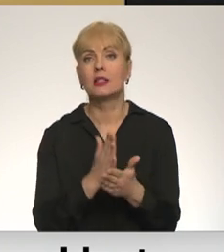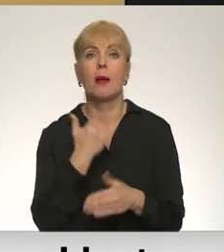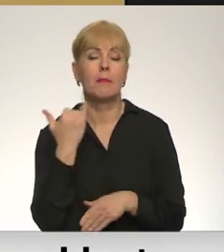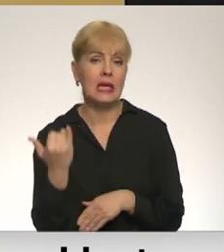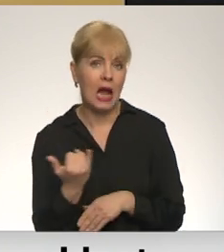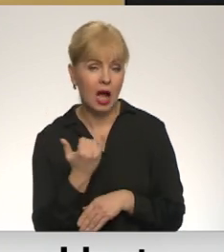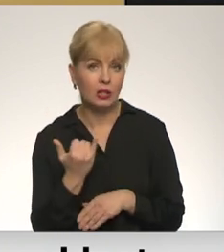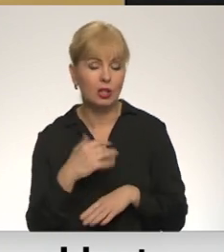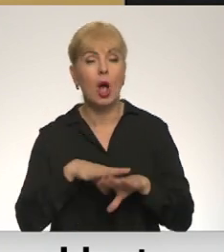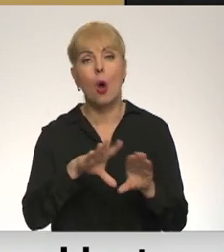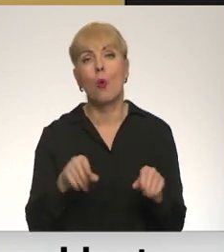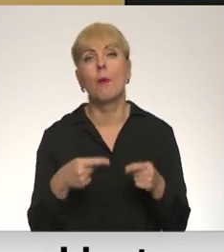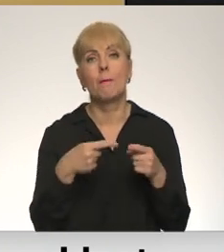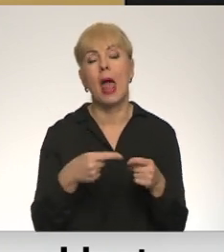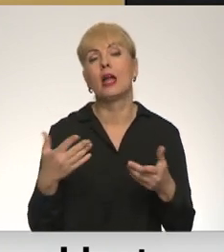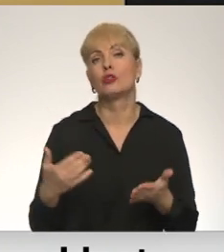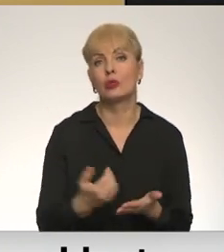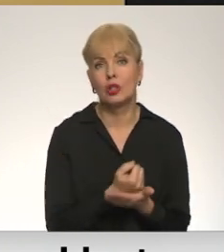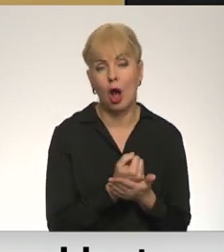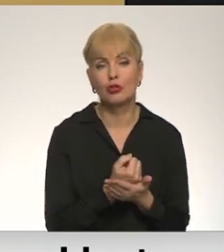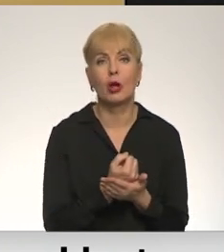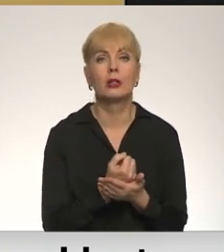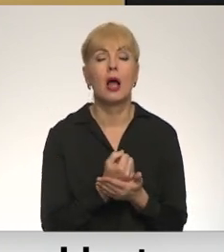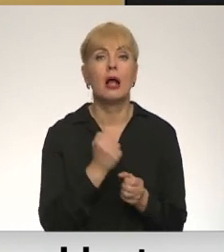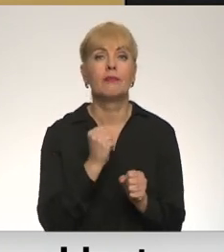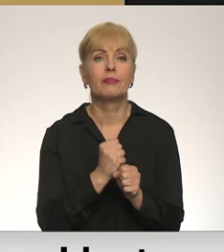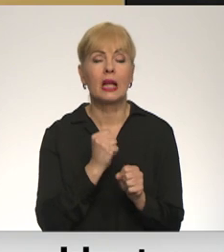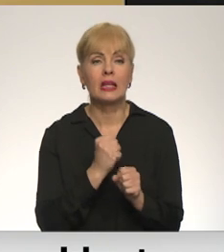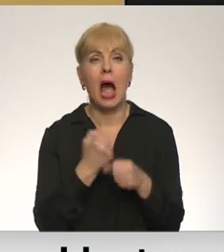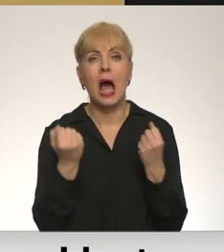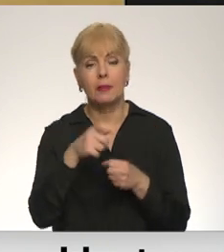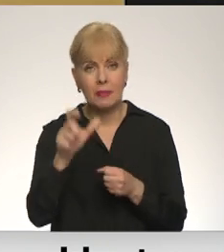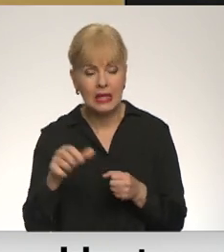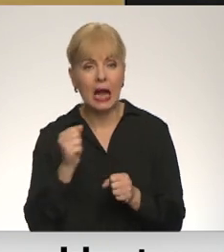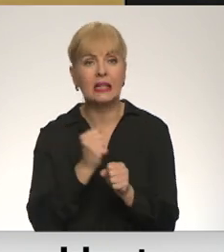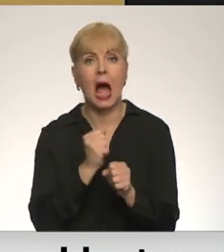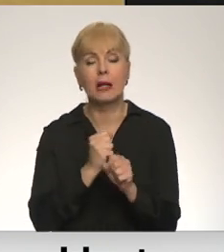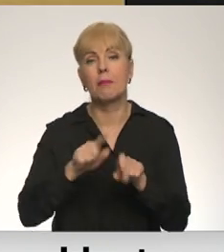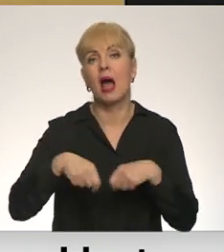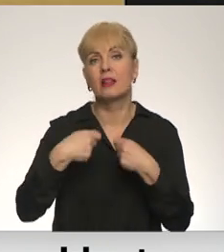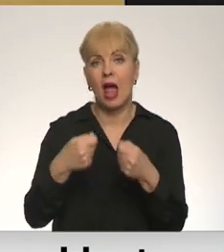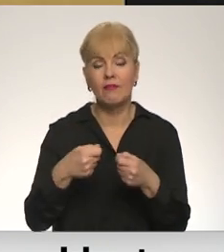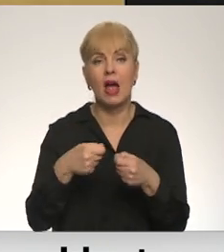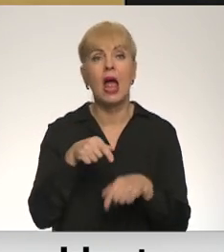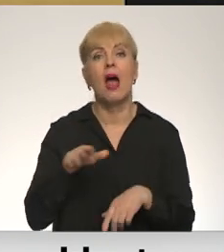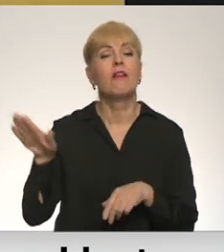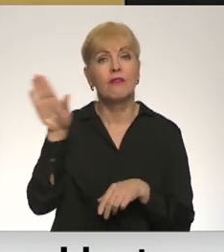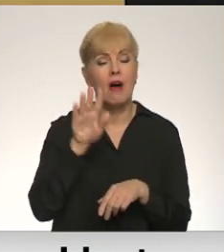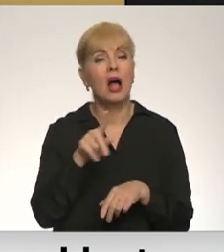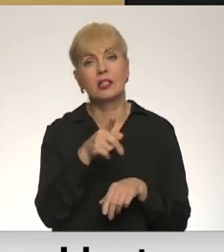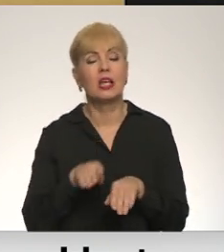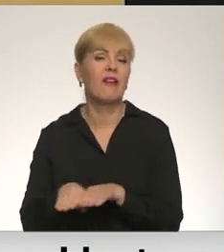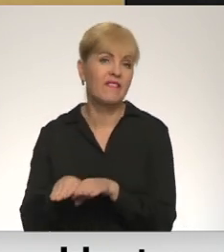vien kopīgu mērķu sasniegšanai, darba ņēmēji, darba devēji un vēlams arī valsts, kad ir šajā vienotā